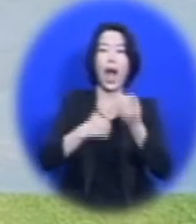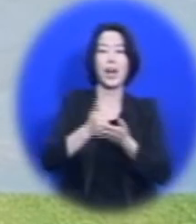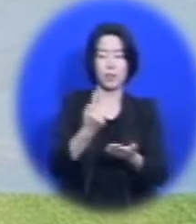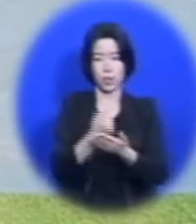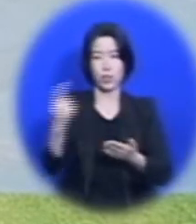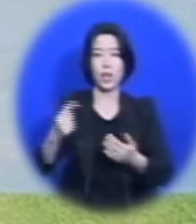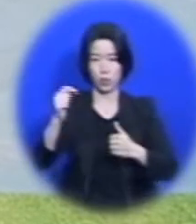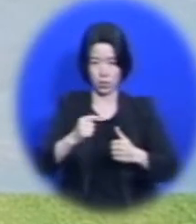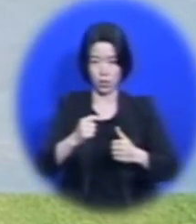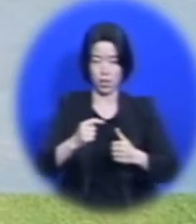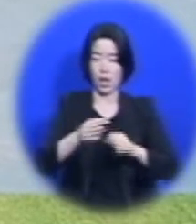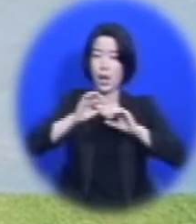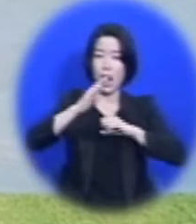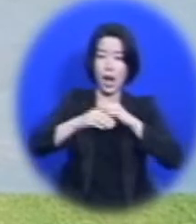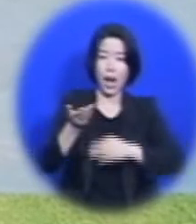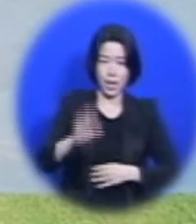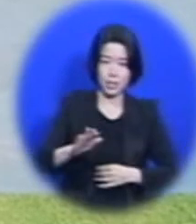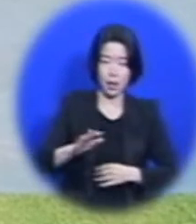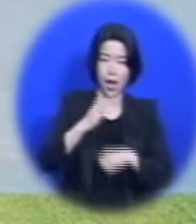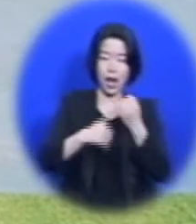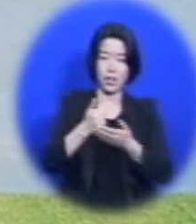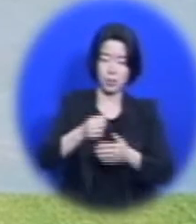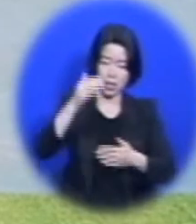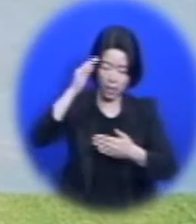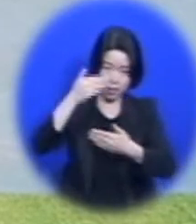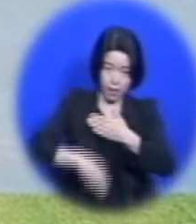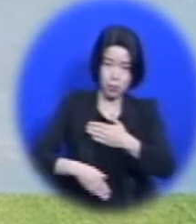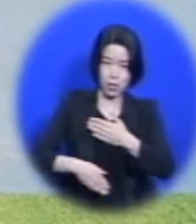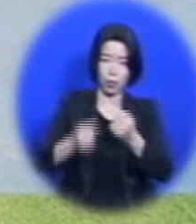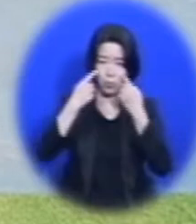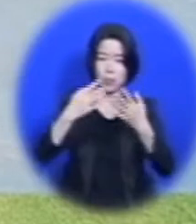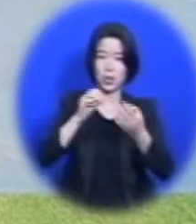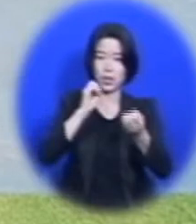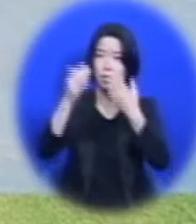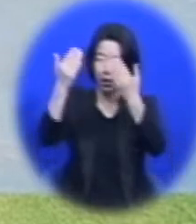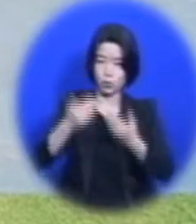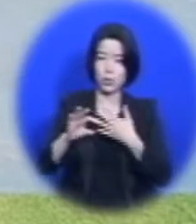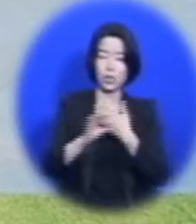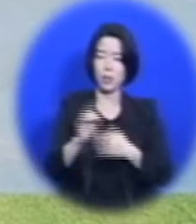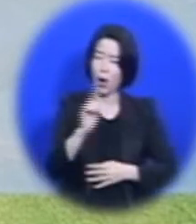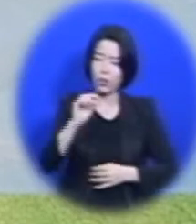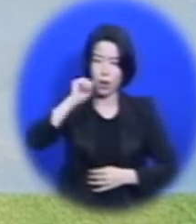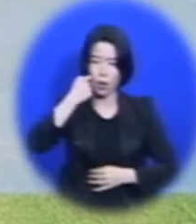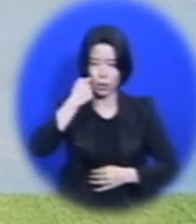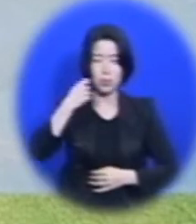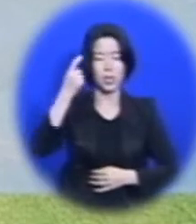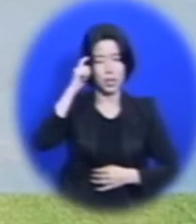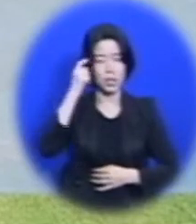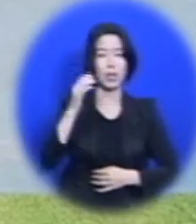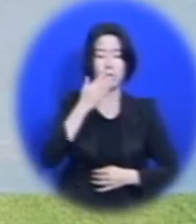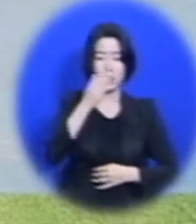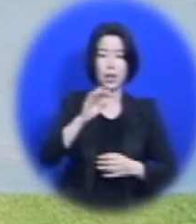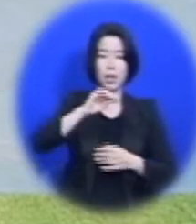하셨어요. 그러나 하나님이 우리에게 남으라고 분명히 응답하셨다면 우리는 어떤 어려움이 예상되어도 남을 것입니다.